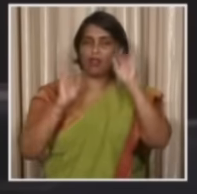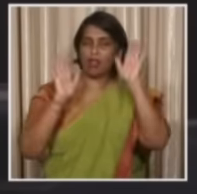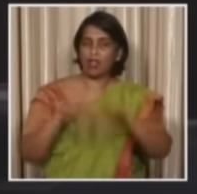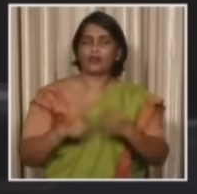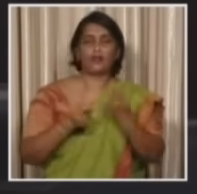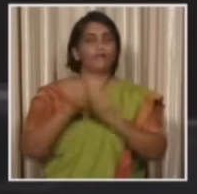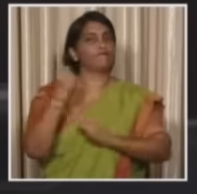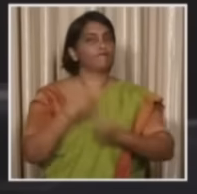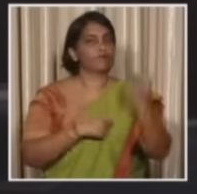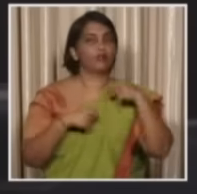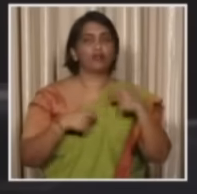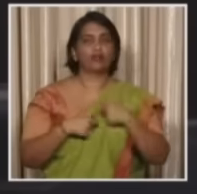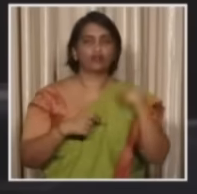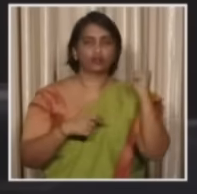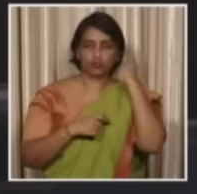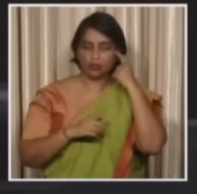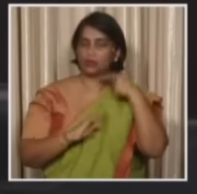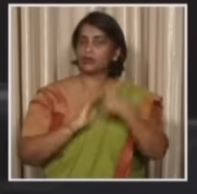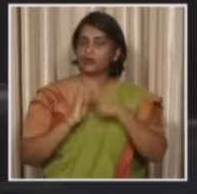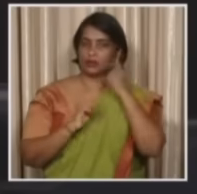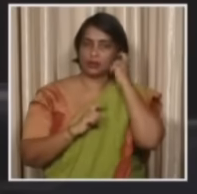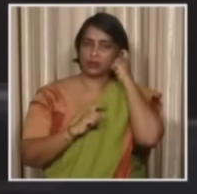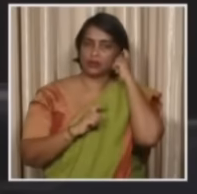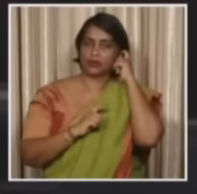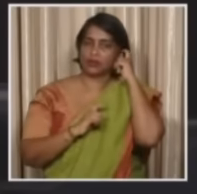එක. දැන් අපි කවුරුද දන්නවා මේ රටේ